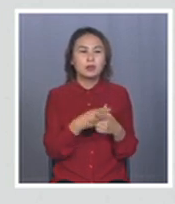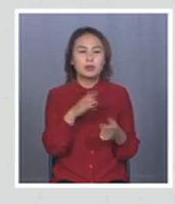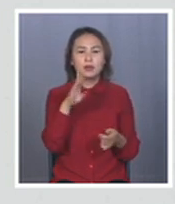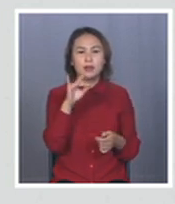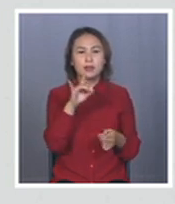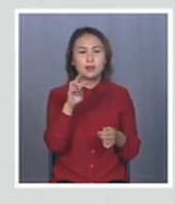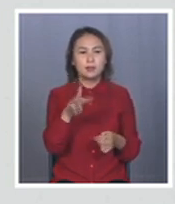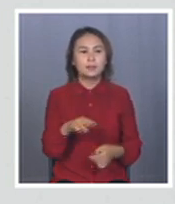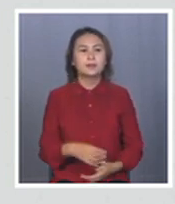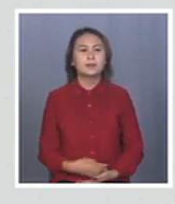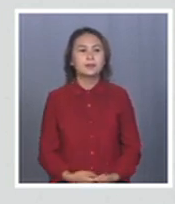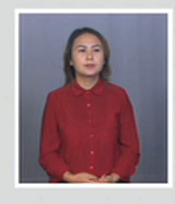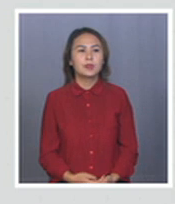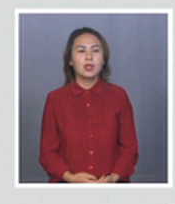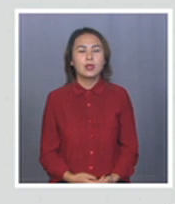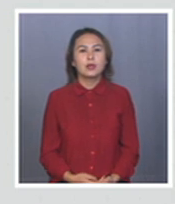қоямыз. Енді